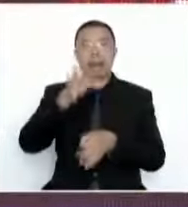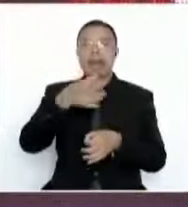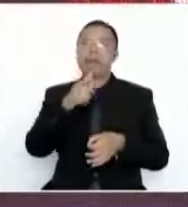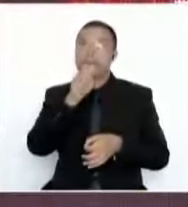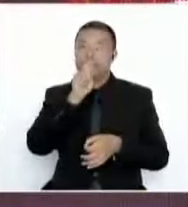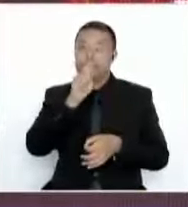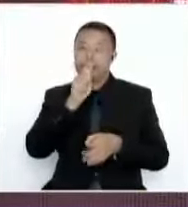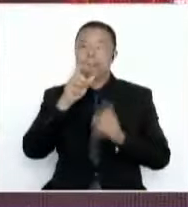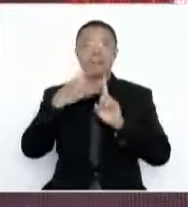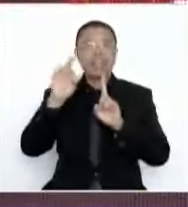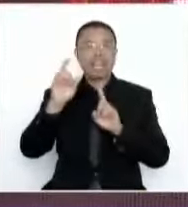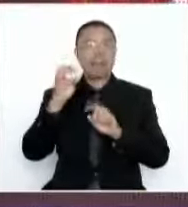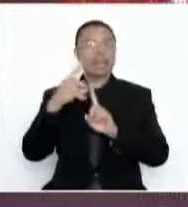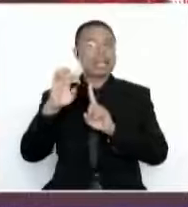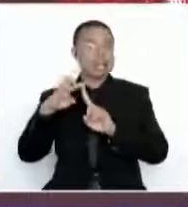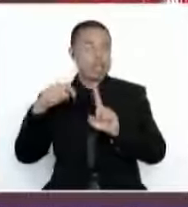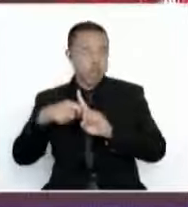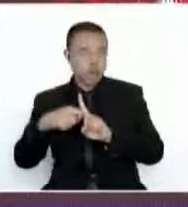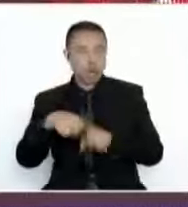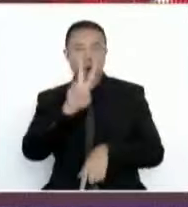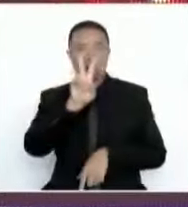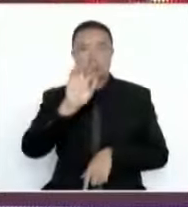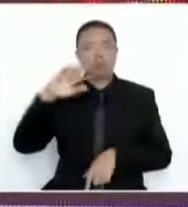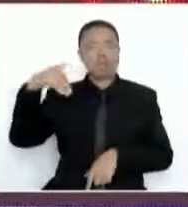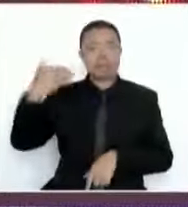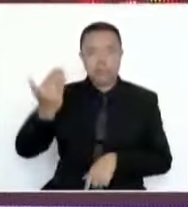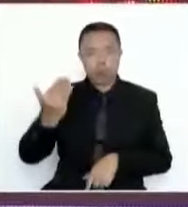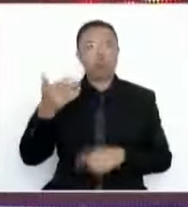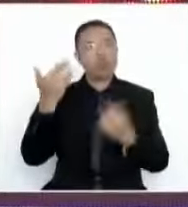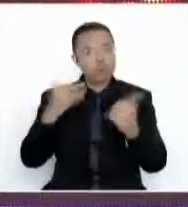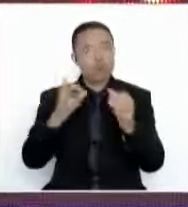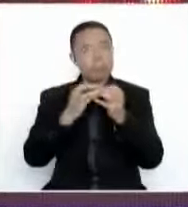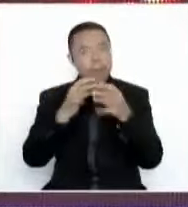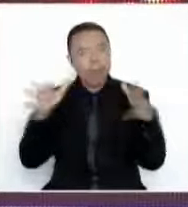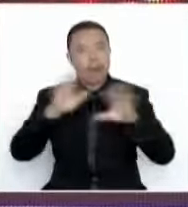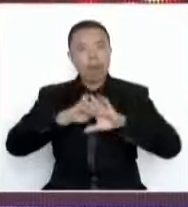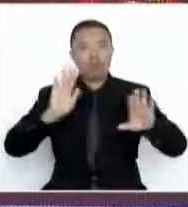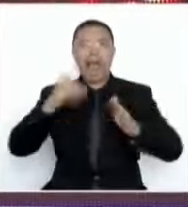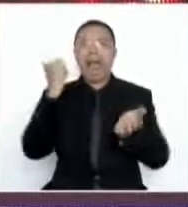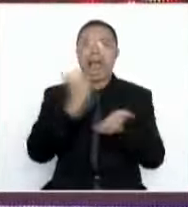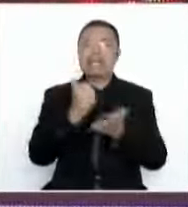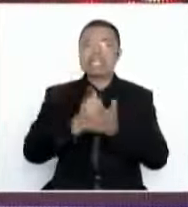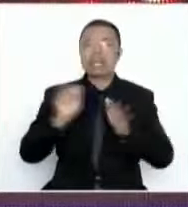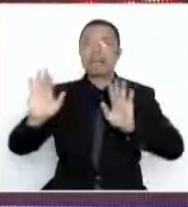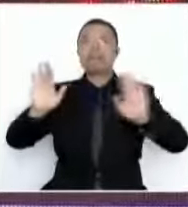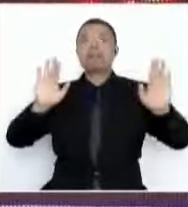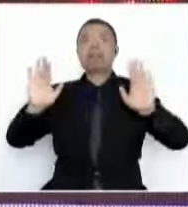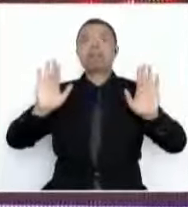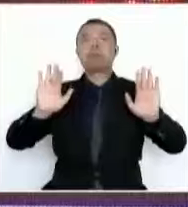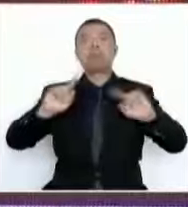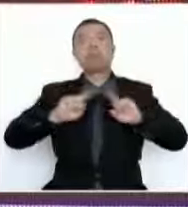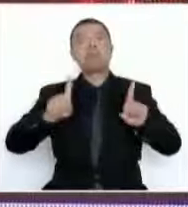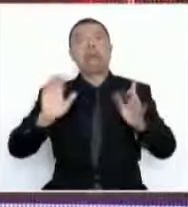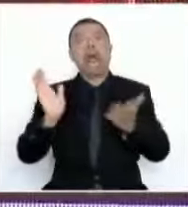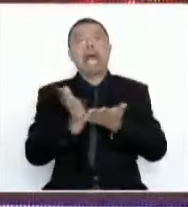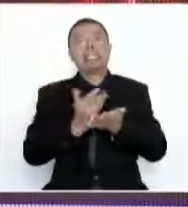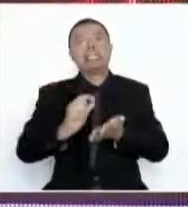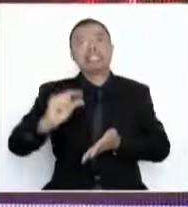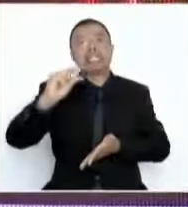perkampungan budaya sebagai laboratorium pengembangan budaya Betawi hasilnya masih jauh